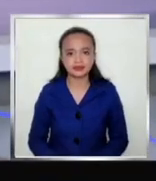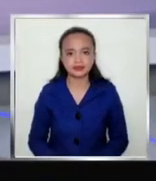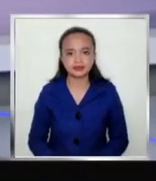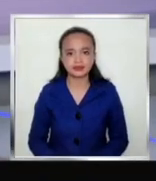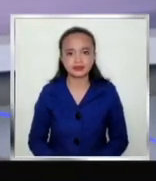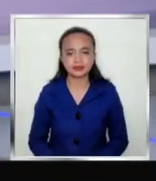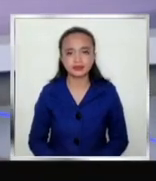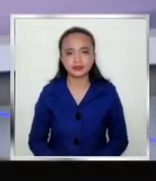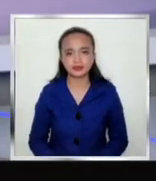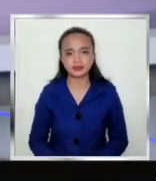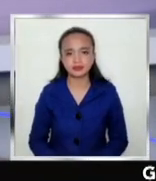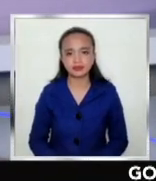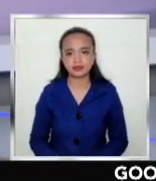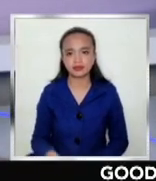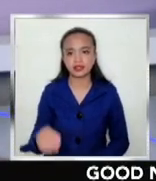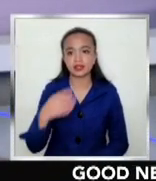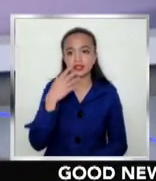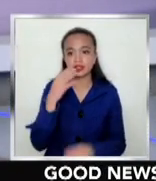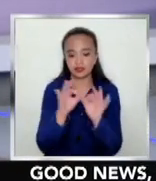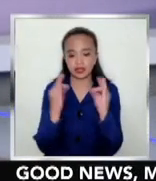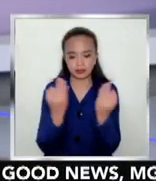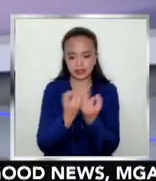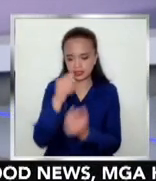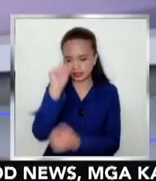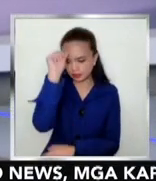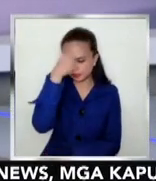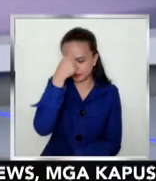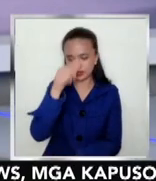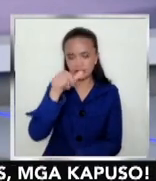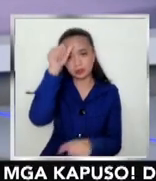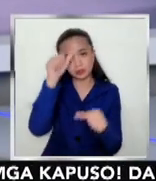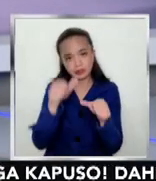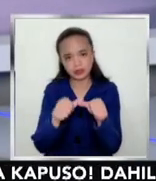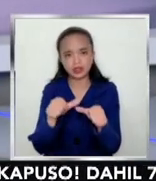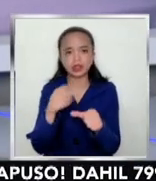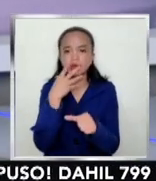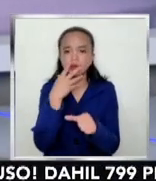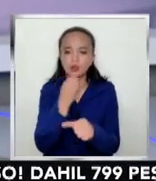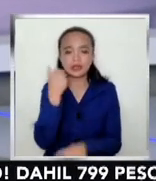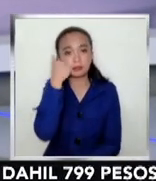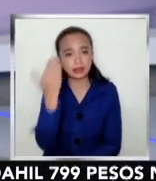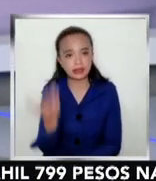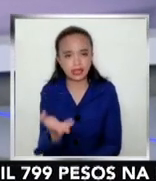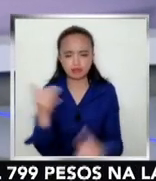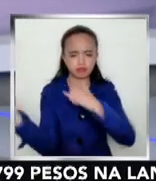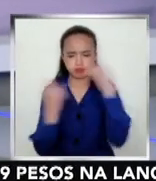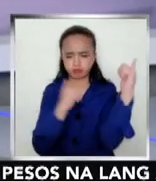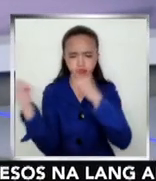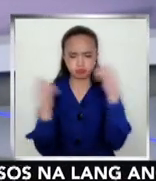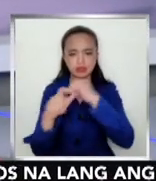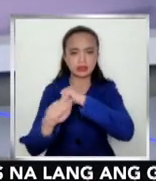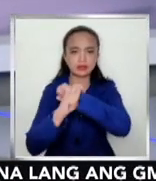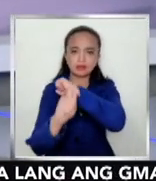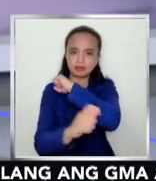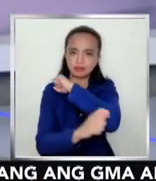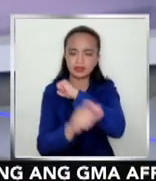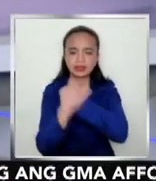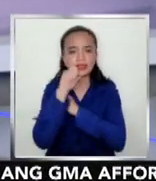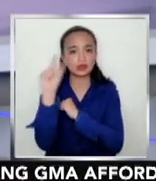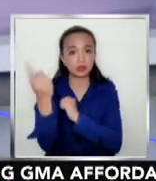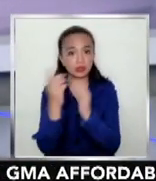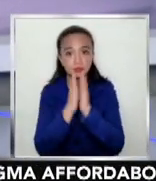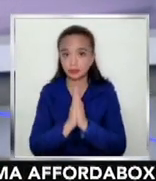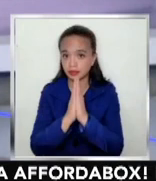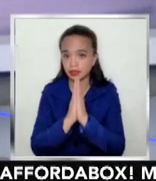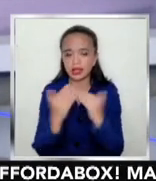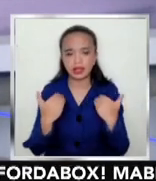Inalala po ng kanilang mga kaanak ang mga nasawi sa hagupit ng bagyong Yolanda sa Tacloban. Bukod sa dasal, nagsagawa rin ng candle